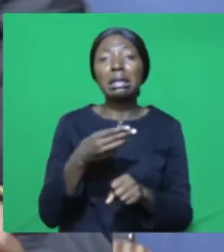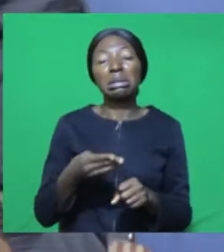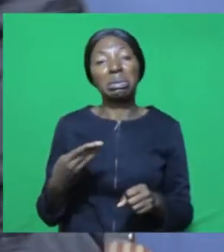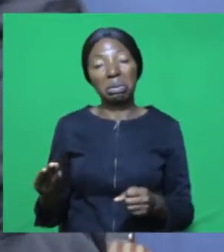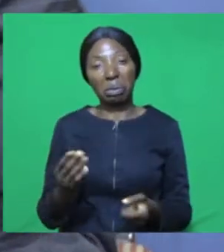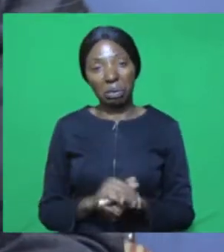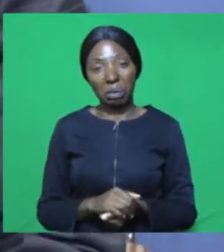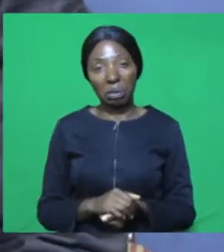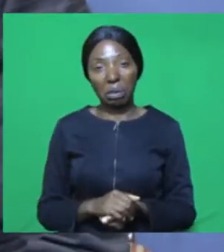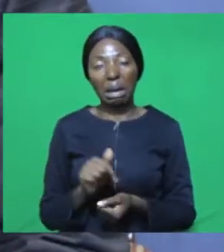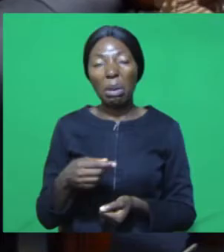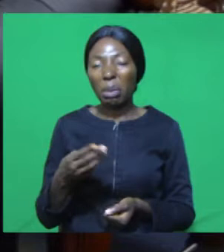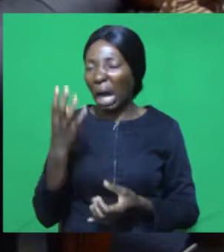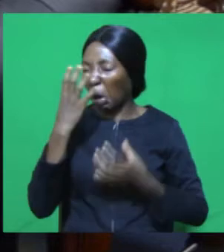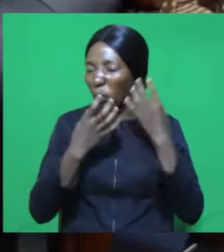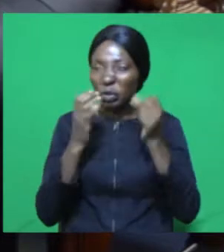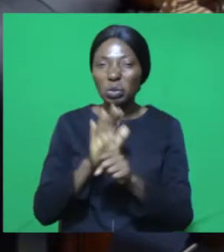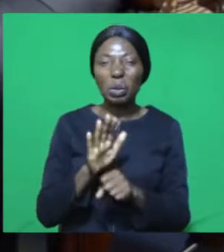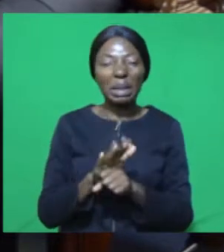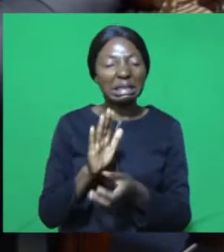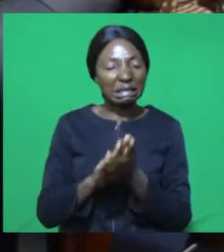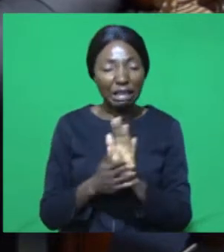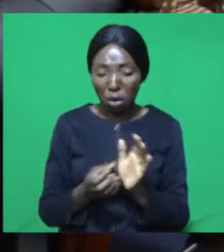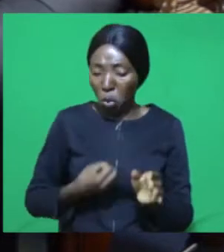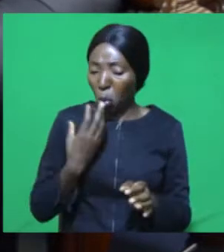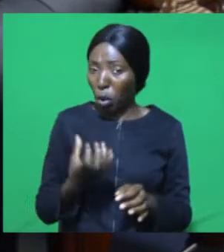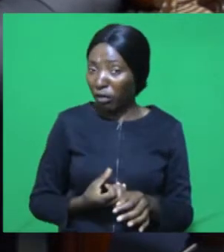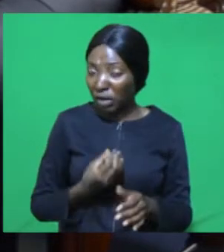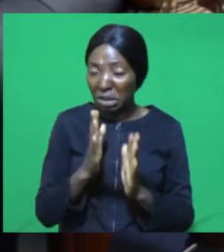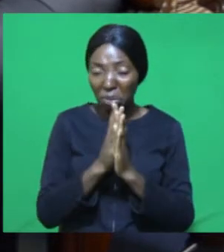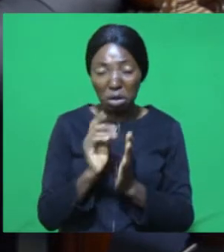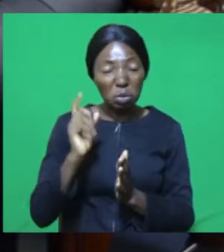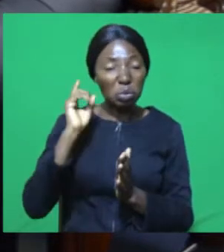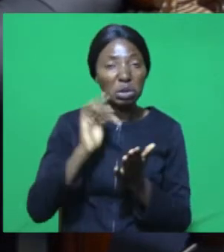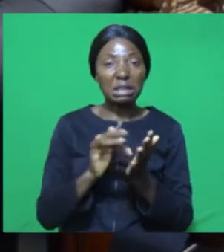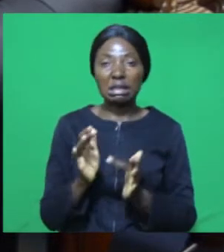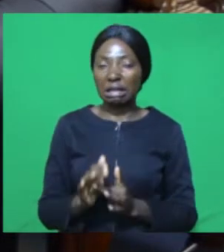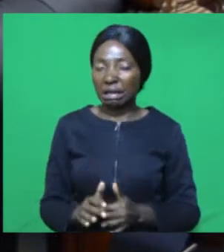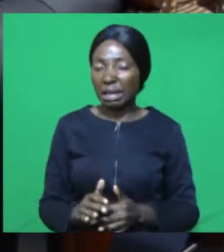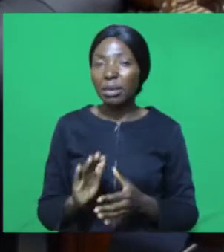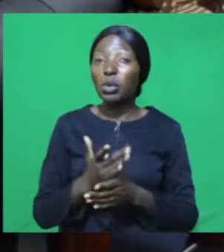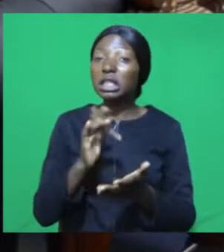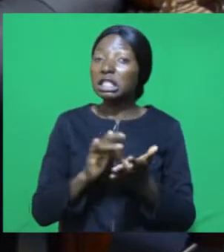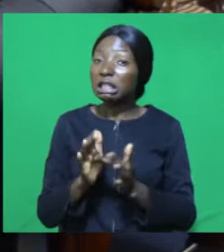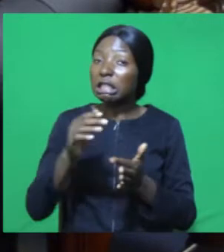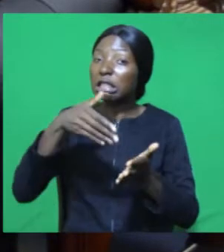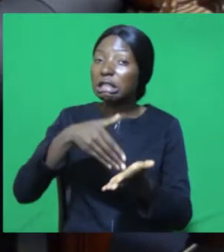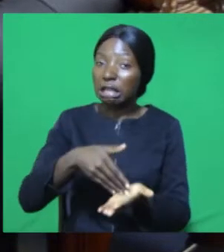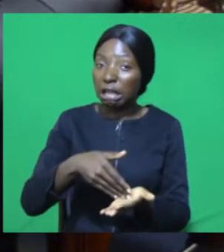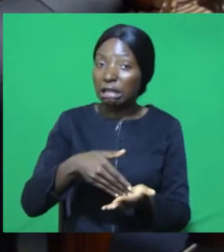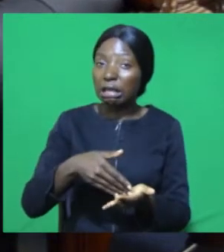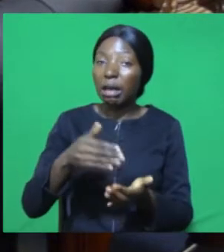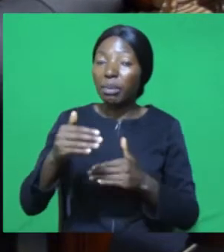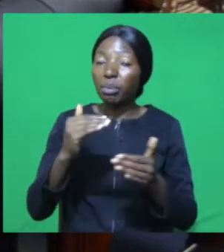vadzimaitwa ka vanhu vavhiringidzwa avachanoreurura kuna Jesu ndiye mumiririri wedu pakati pedu namwari